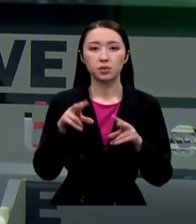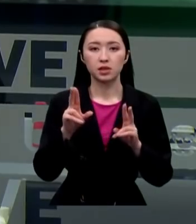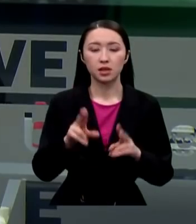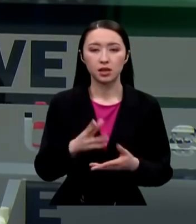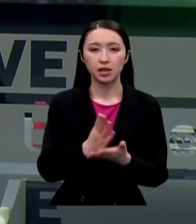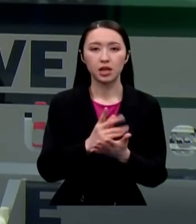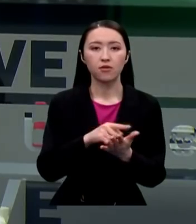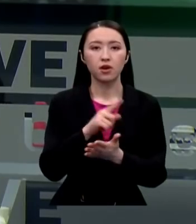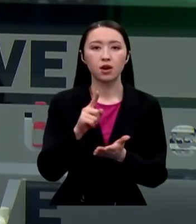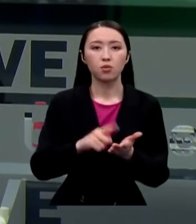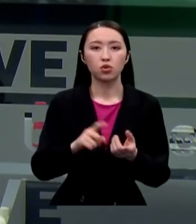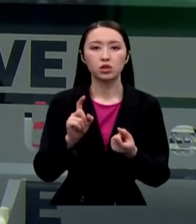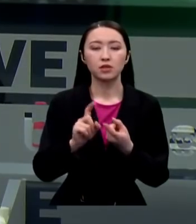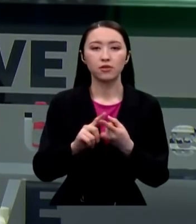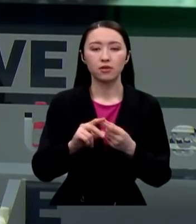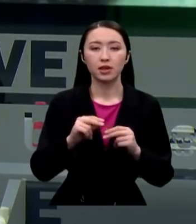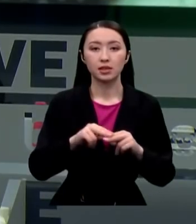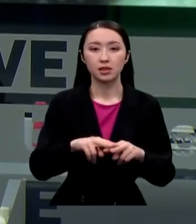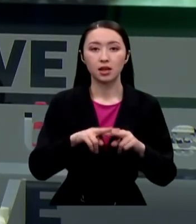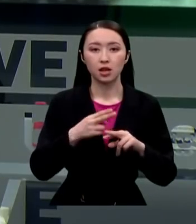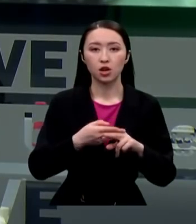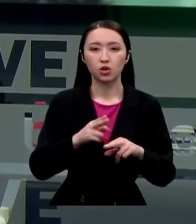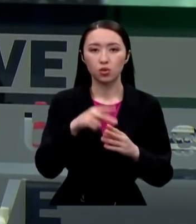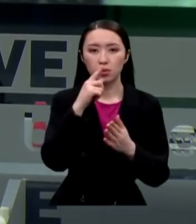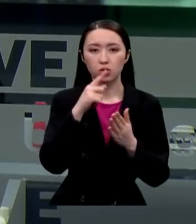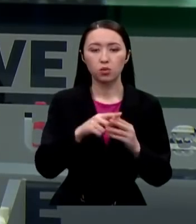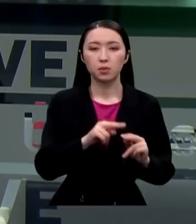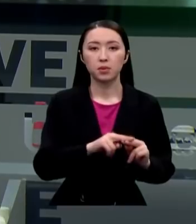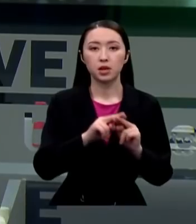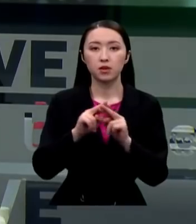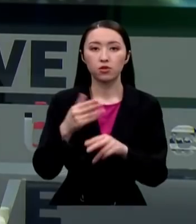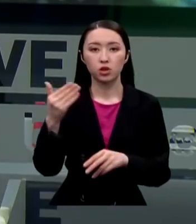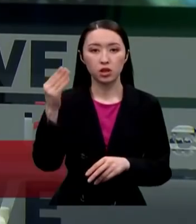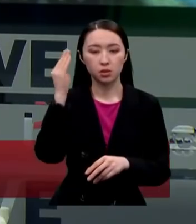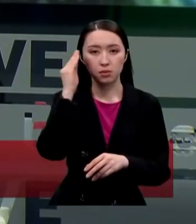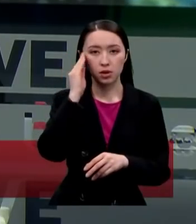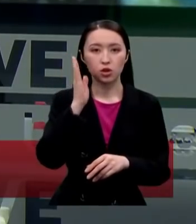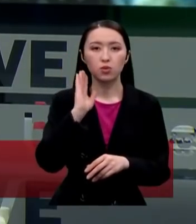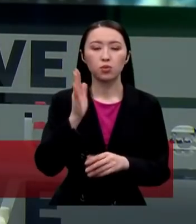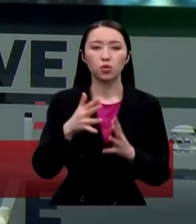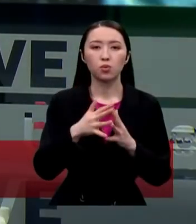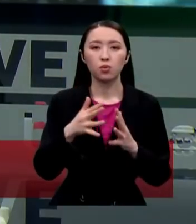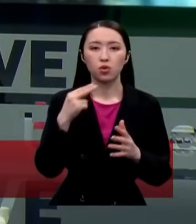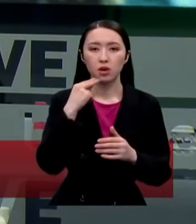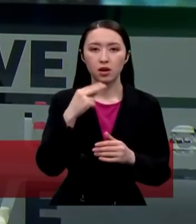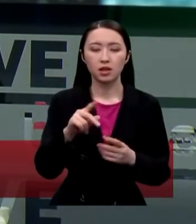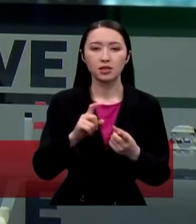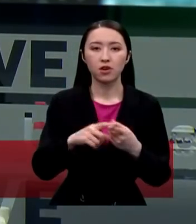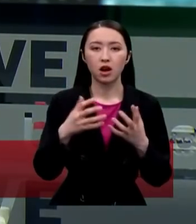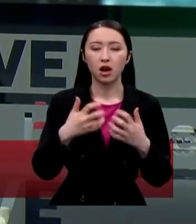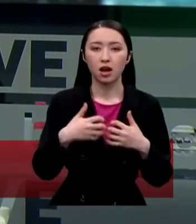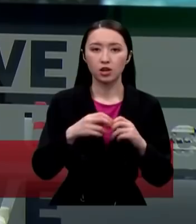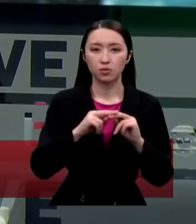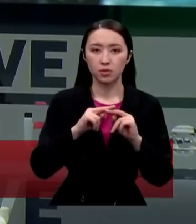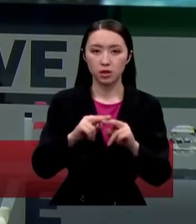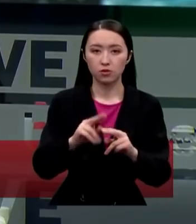вызывает вопрос относительно столиц, от которых поступают переводы. По их мнению, было бы более эффективно, помимо количества переводов,